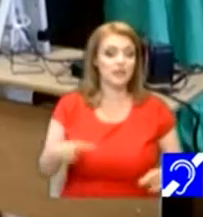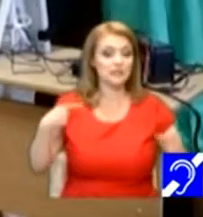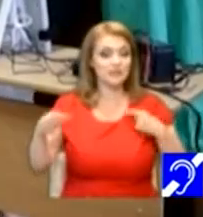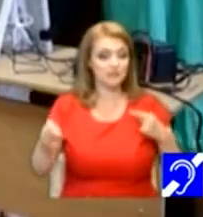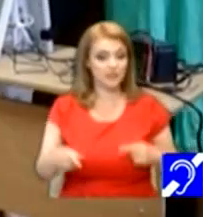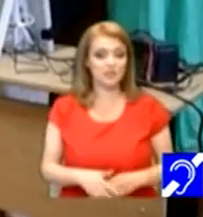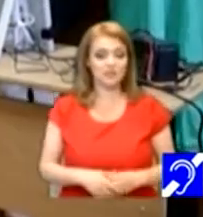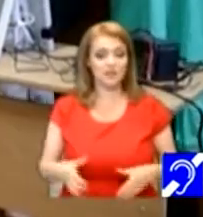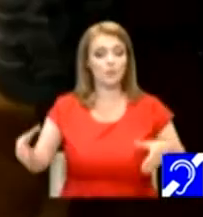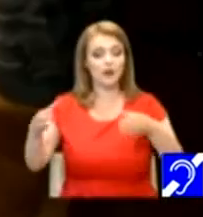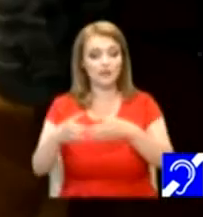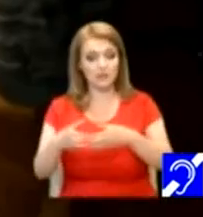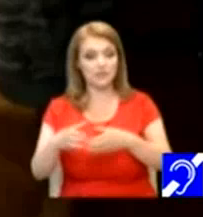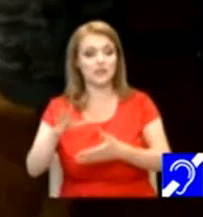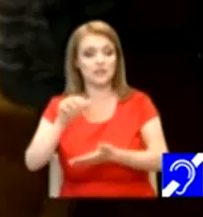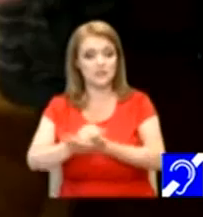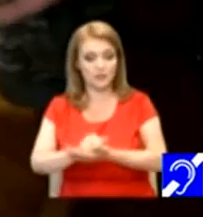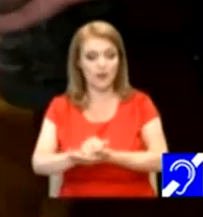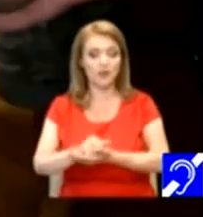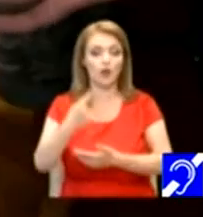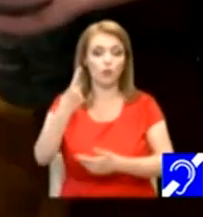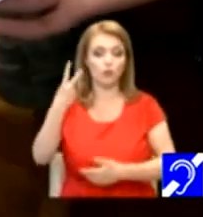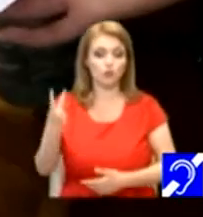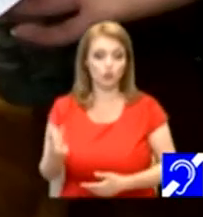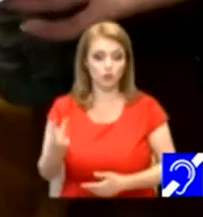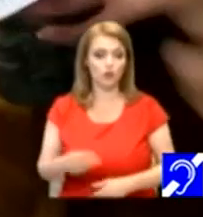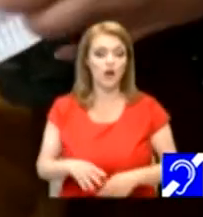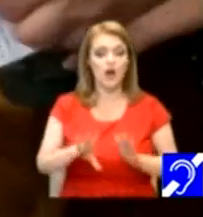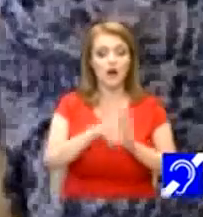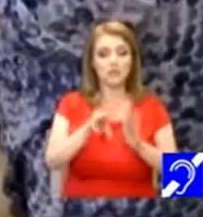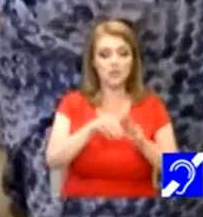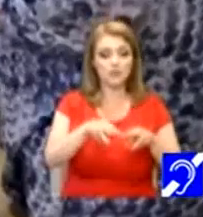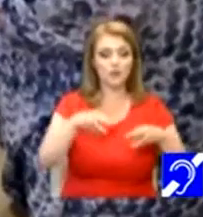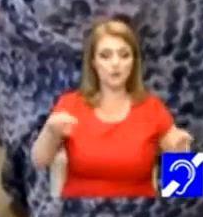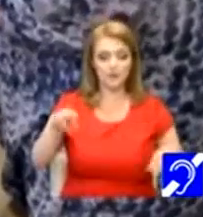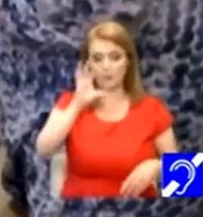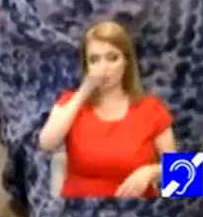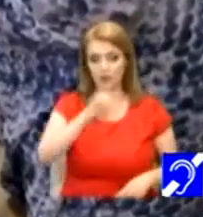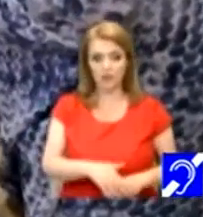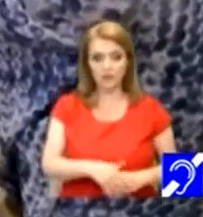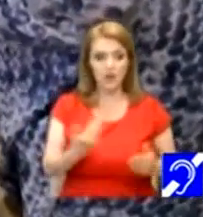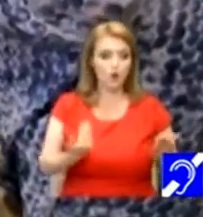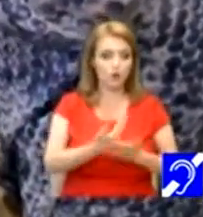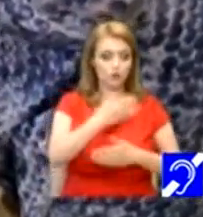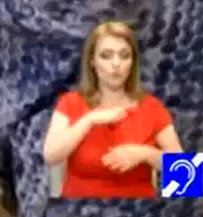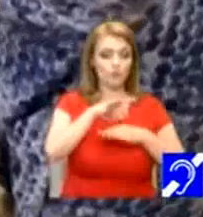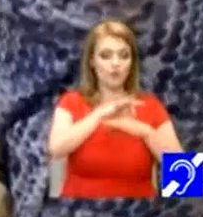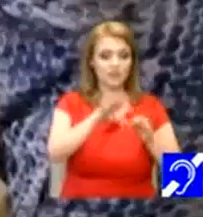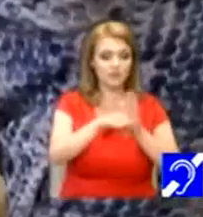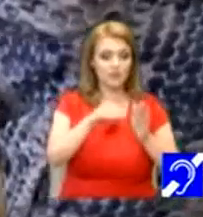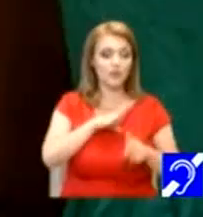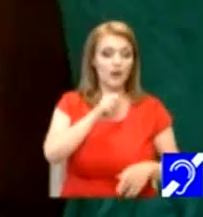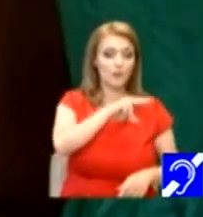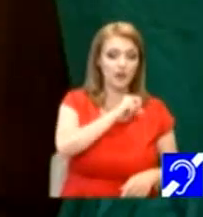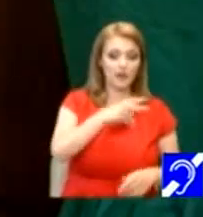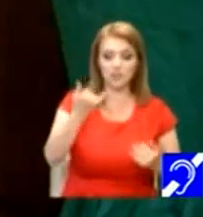Diferență minimă între partidele clasate pe locurile 1 și 2 în alegerile parlamentare din Bulgaria. Un nou scrutin anticipat după cel din